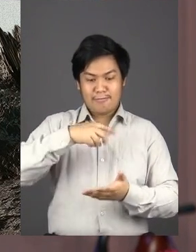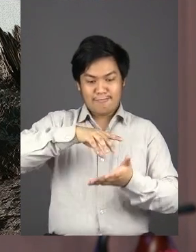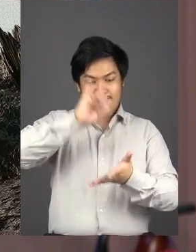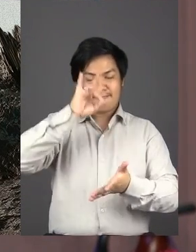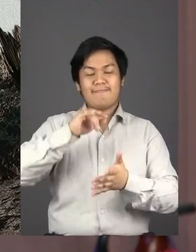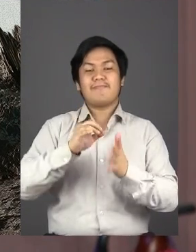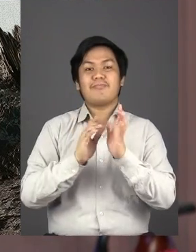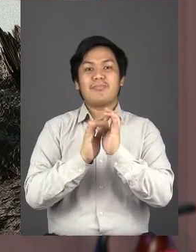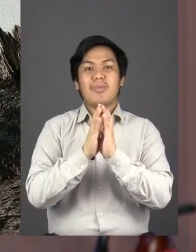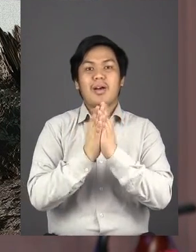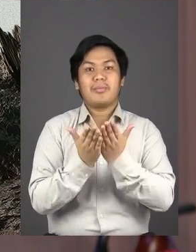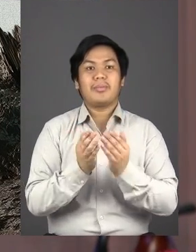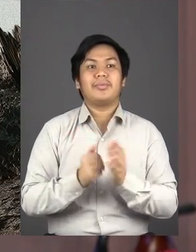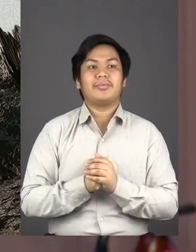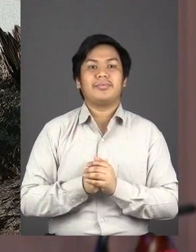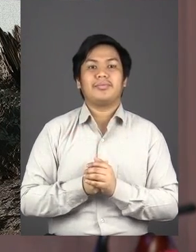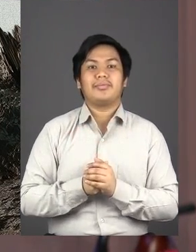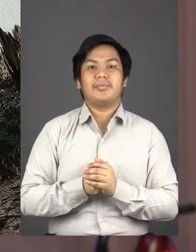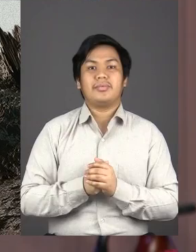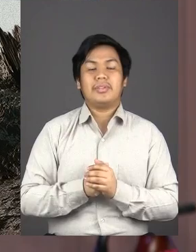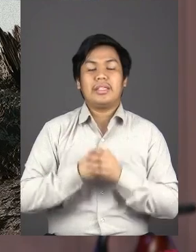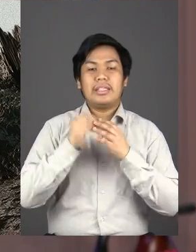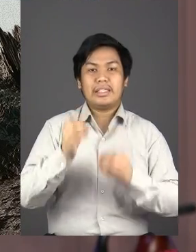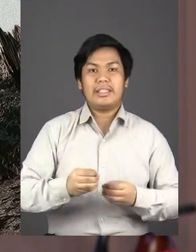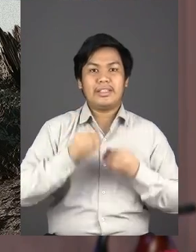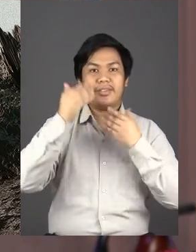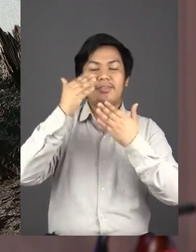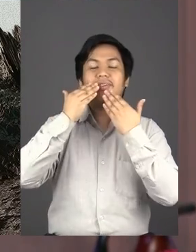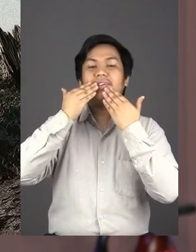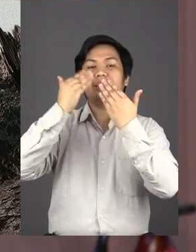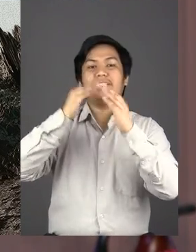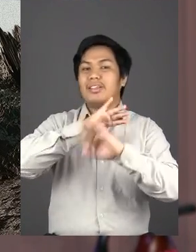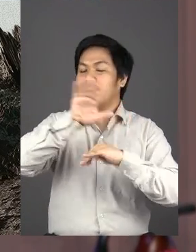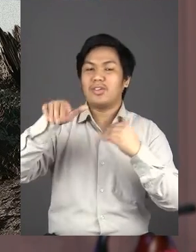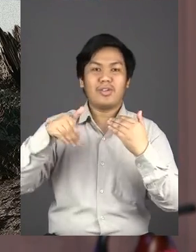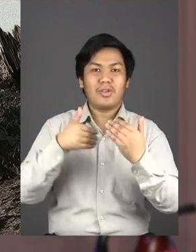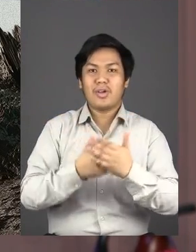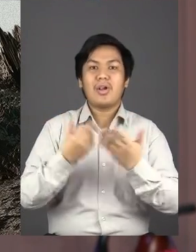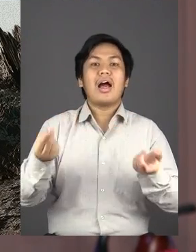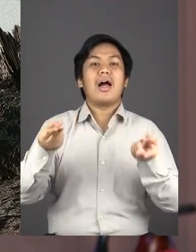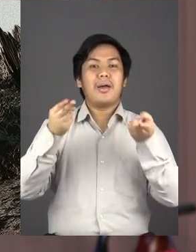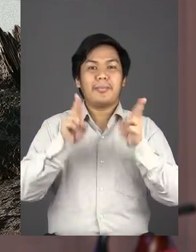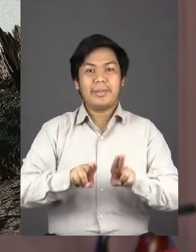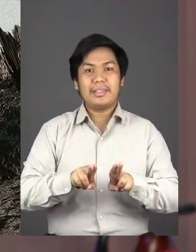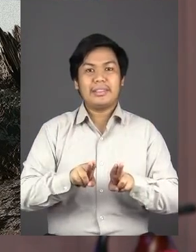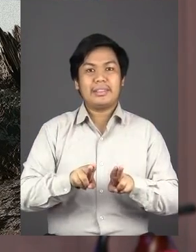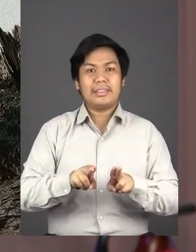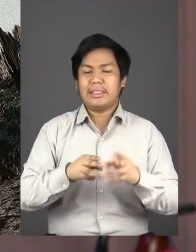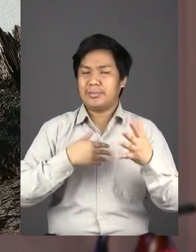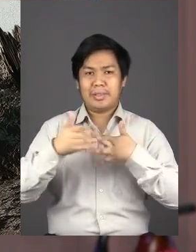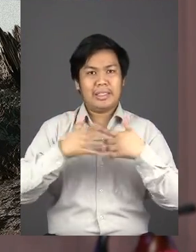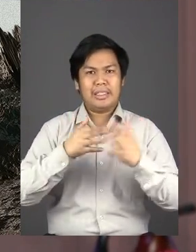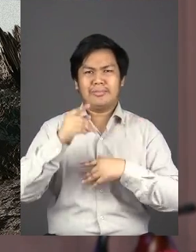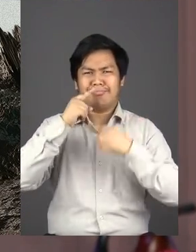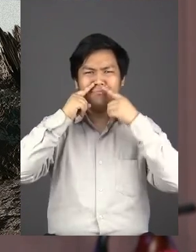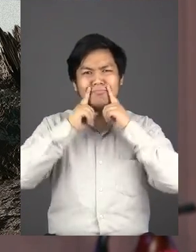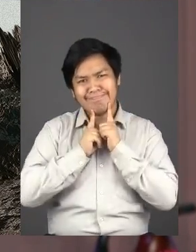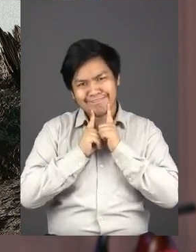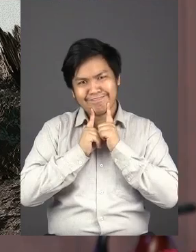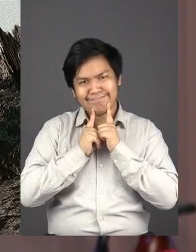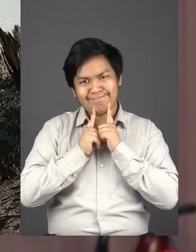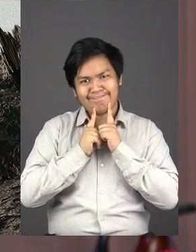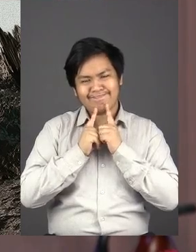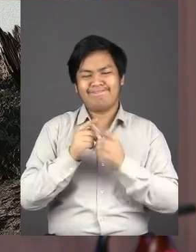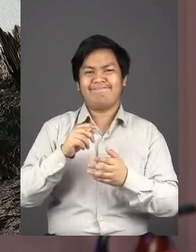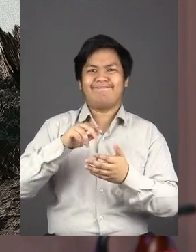1 Thessalonians 5:18. Give thanks in all circumstances. Kahit na malungkot, kahit na